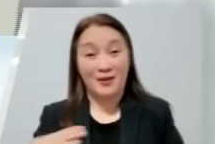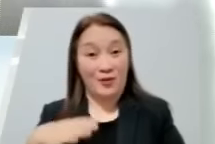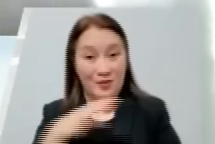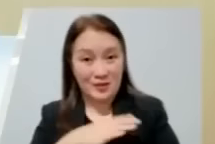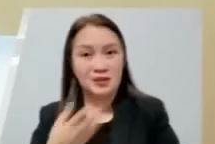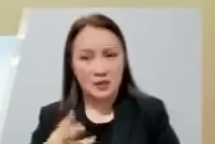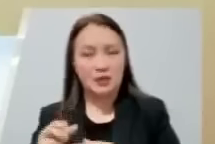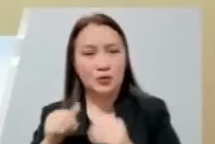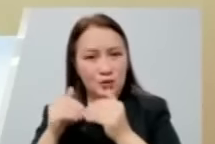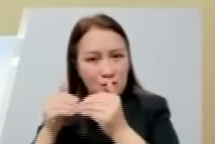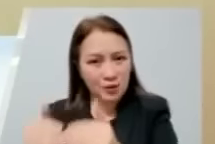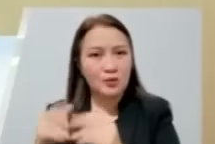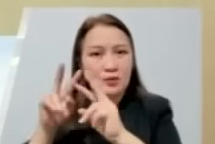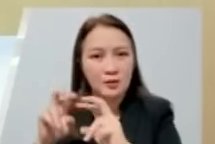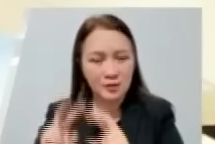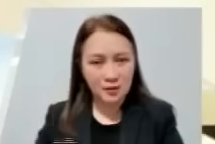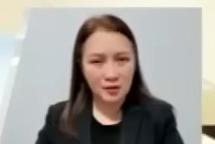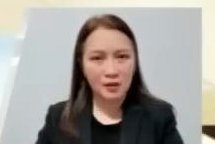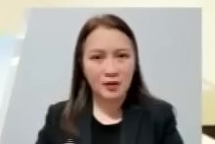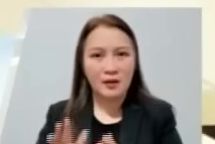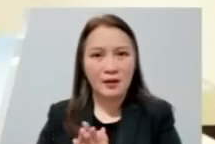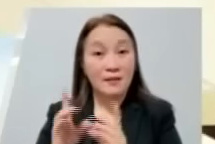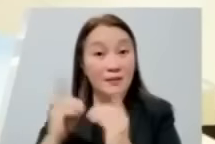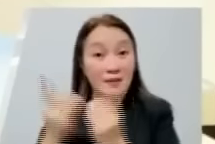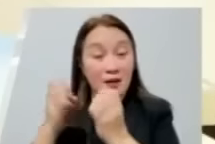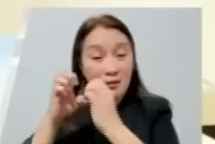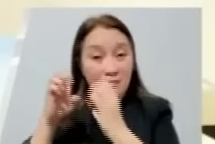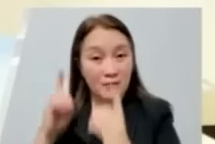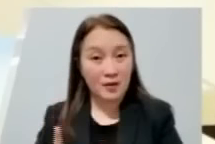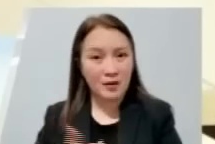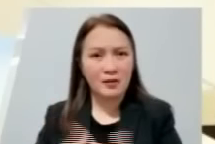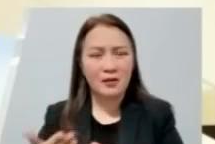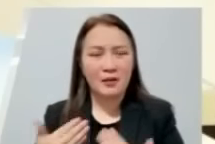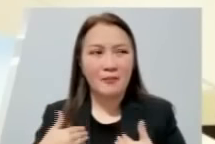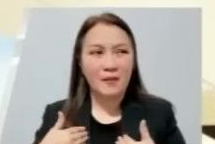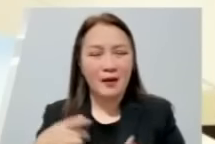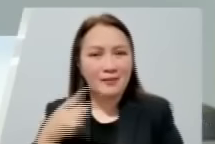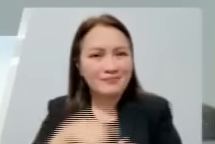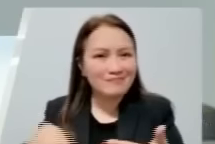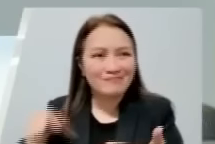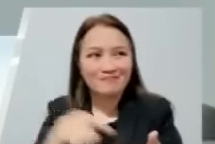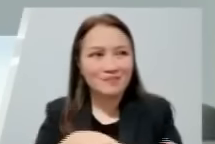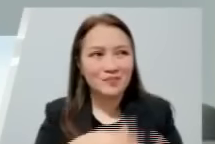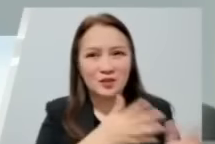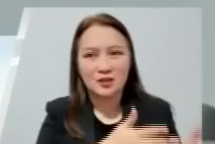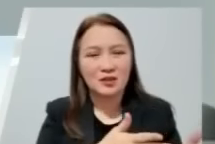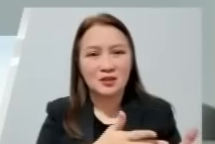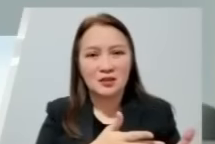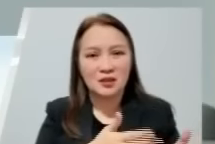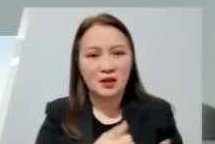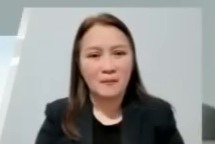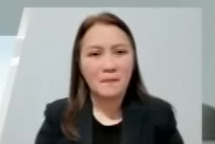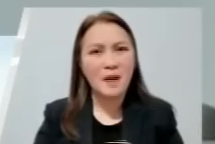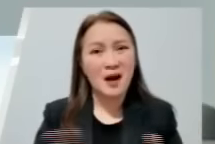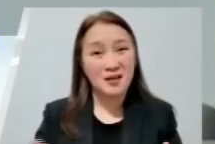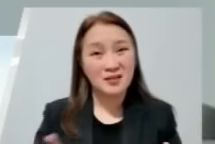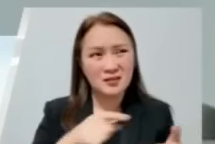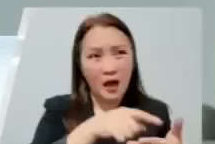at DepEd. Pero ang komite, kinansila ang pagdinig para magbigay daan sa NBI. Yung pagka-cancel ng